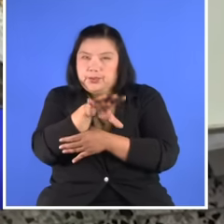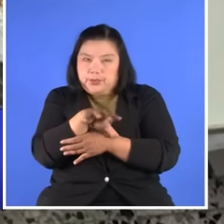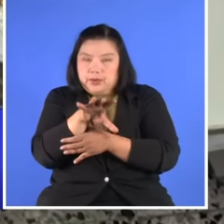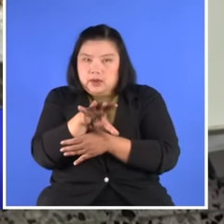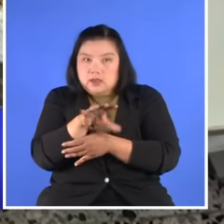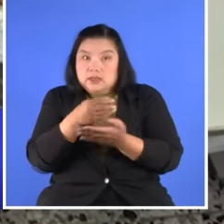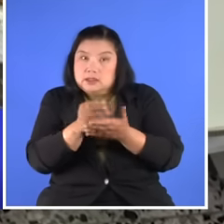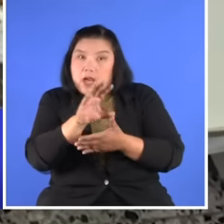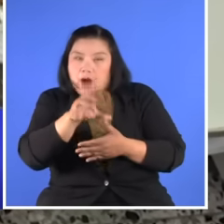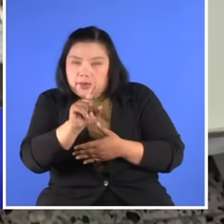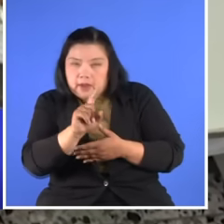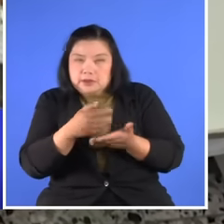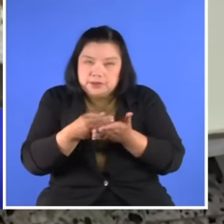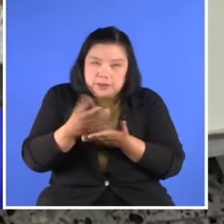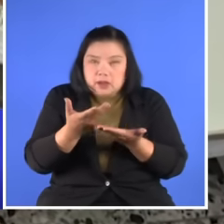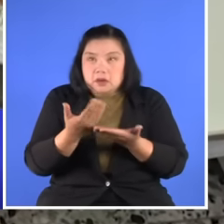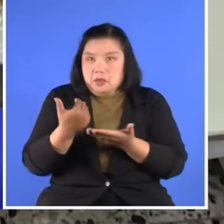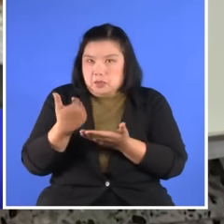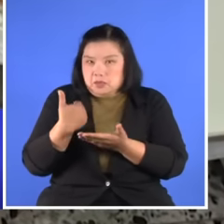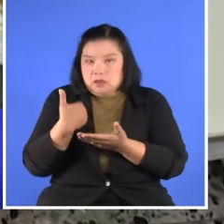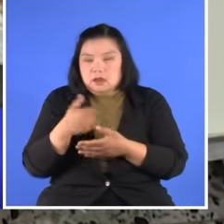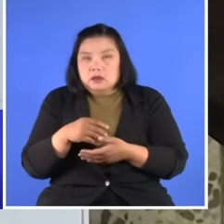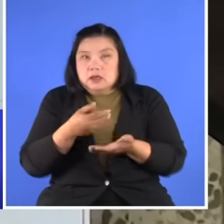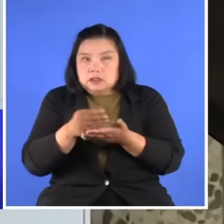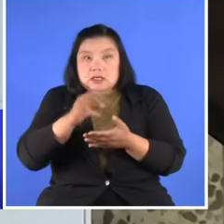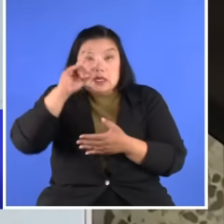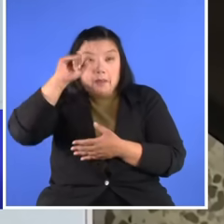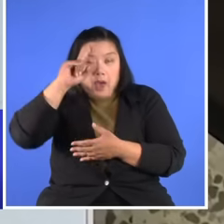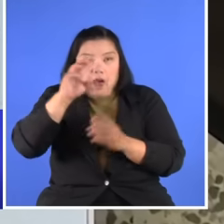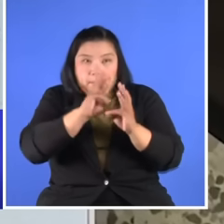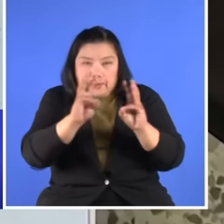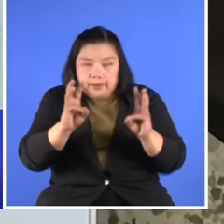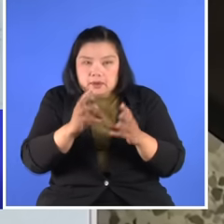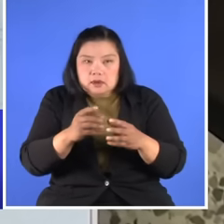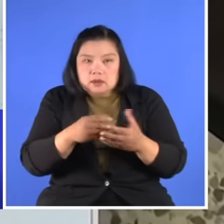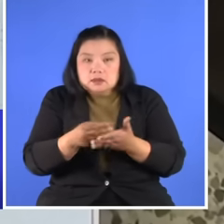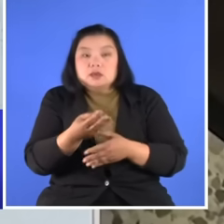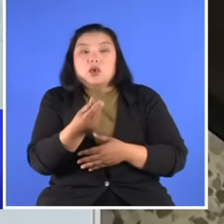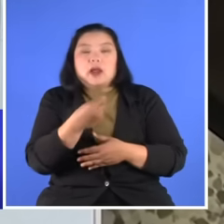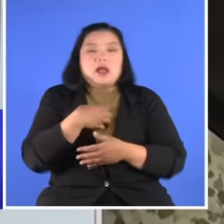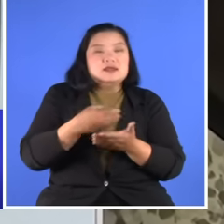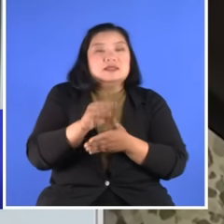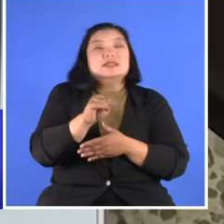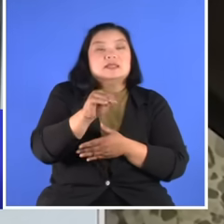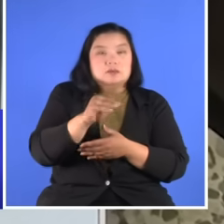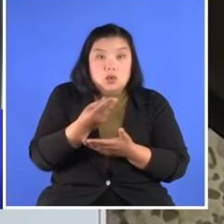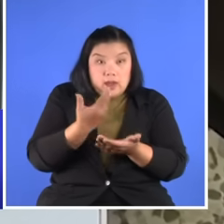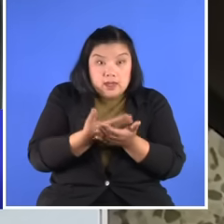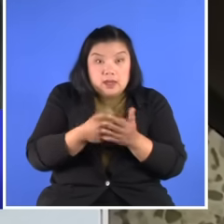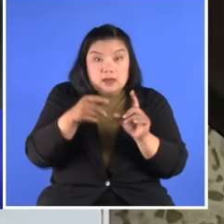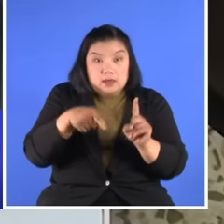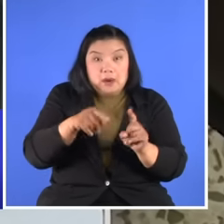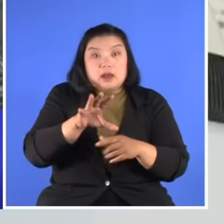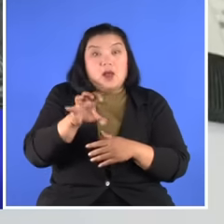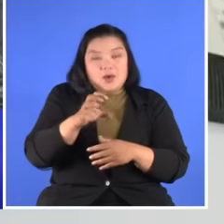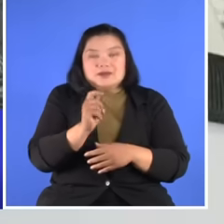จับเี่ฮะมีการวางแผนด้วยการส่งสายลับไปล่อซื้อยาบ้าจากร้อยตำรวจตรีสุทธิรัตน์จำนวน 40เม็ดในราคา 1,500บาทและก็